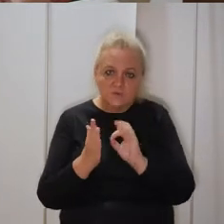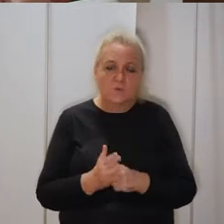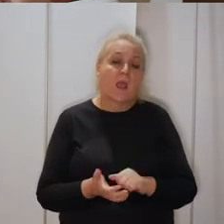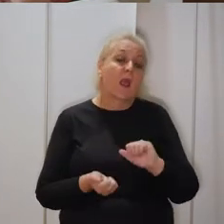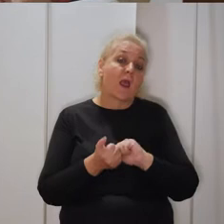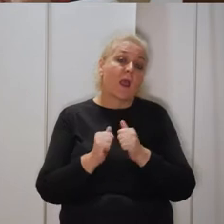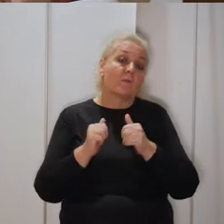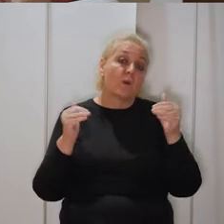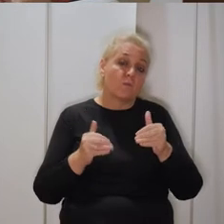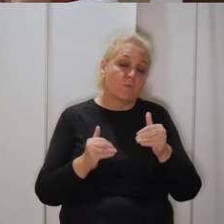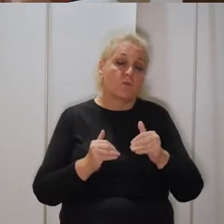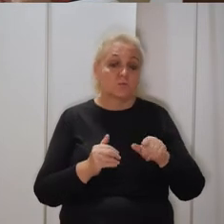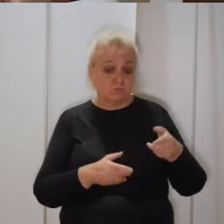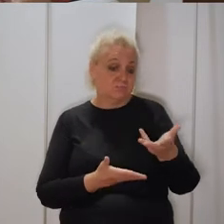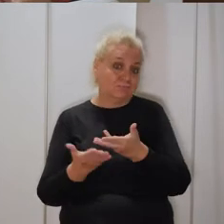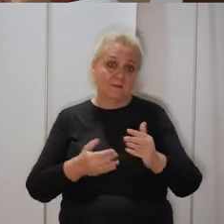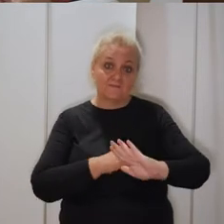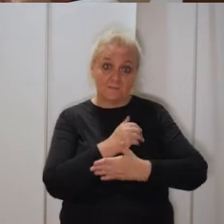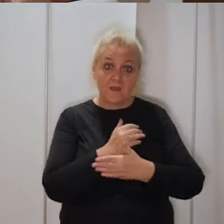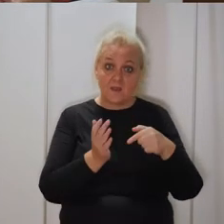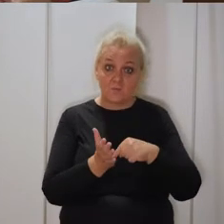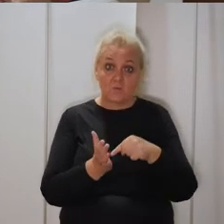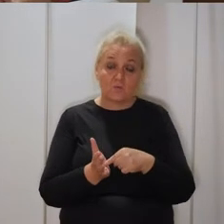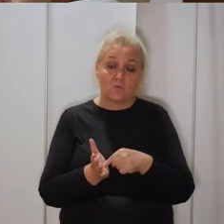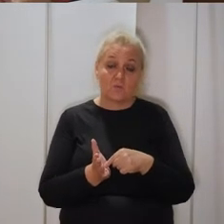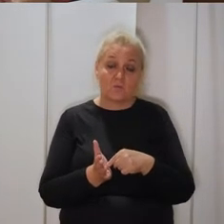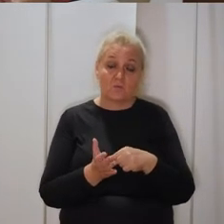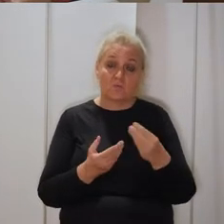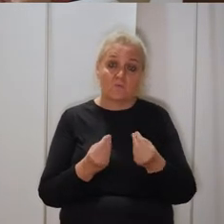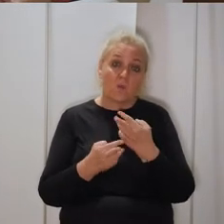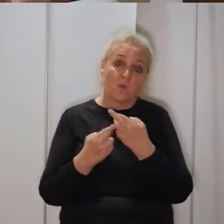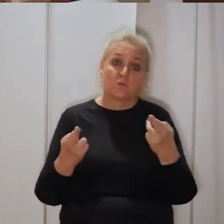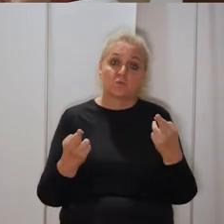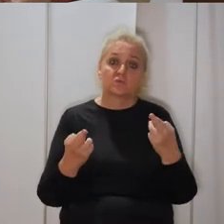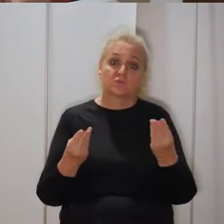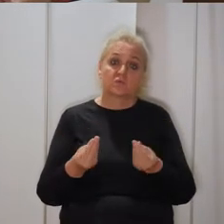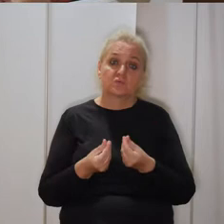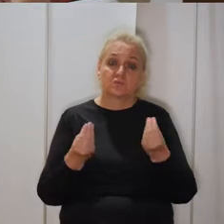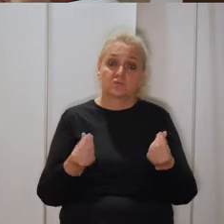czy możemy się właśnie podpierać takimi różnymi